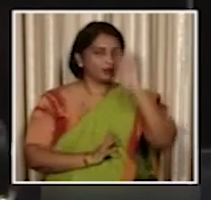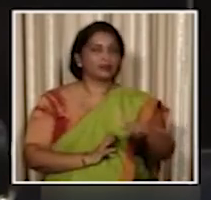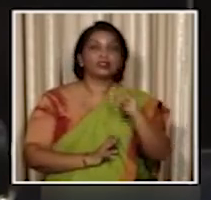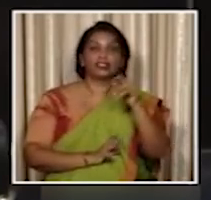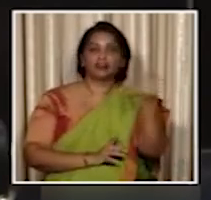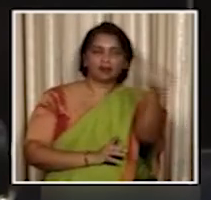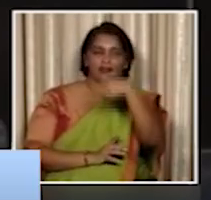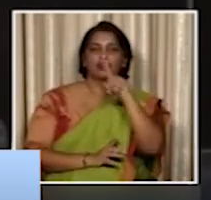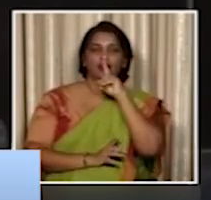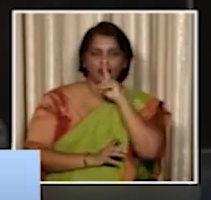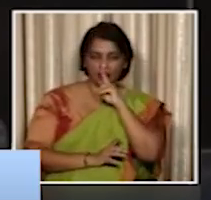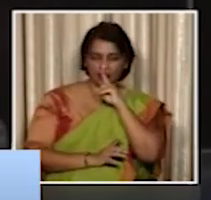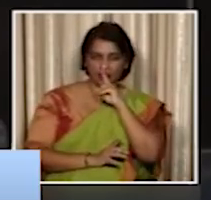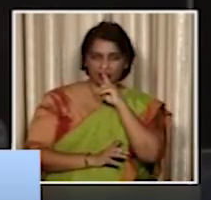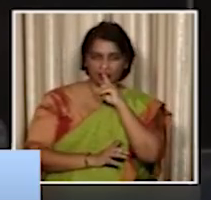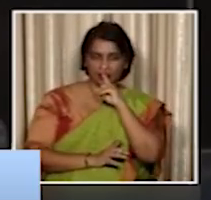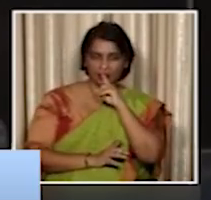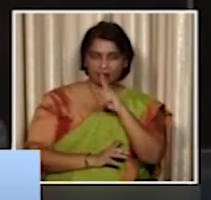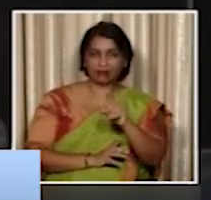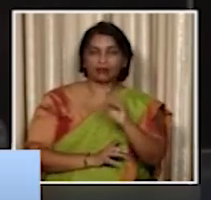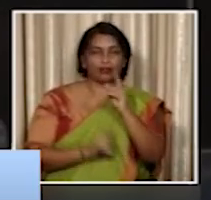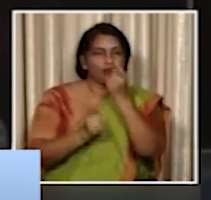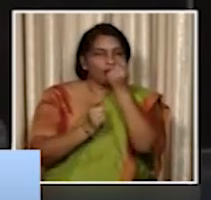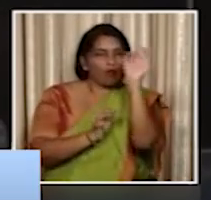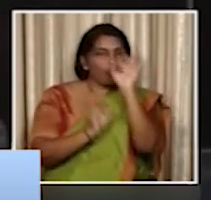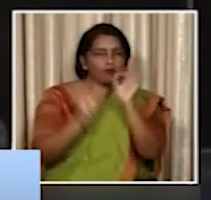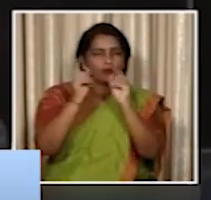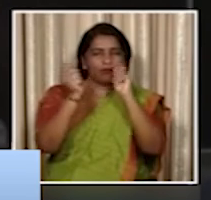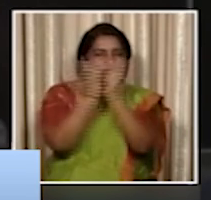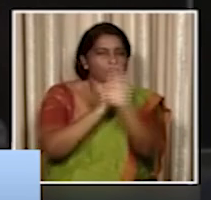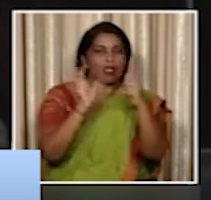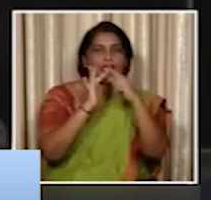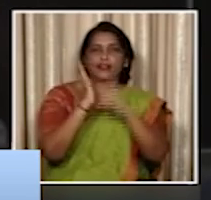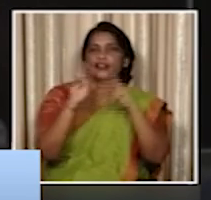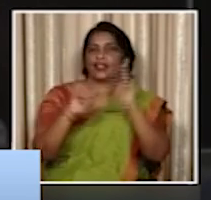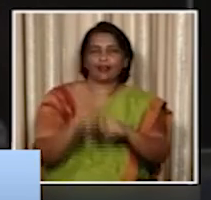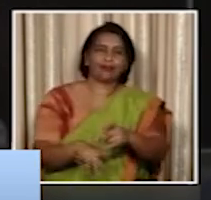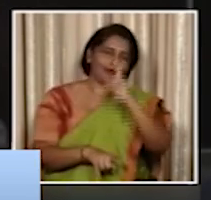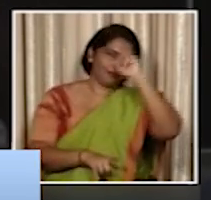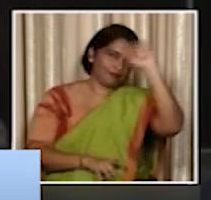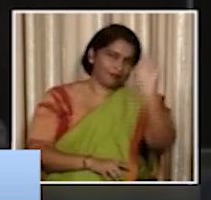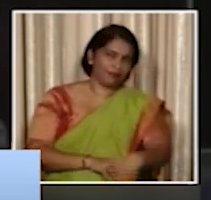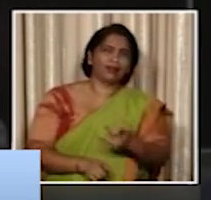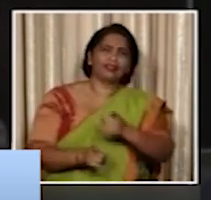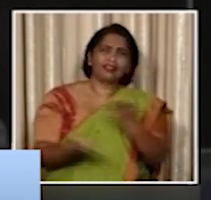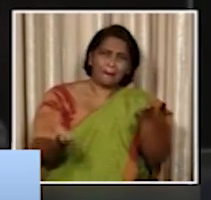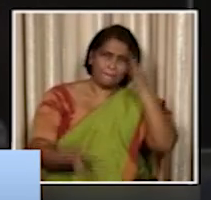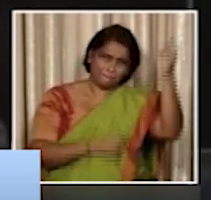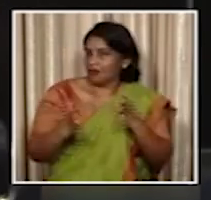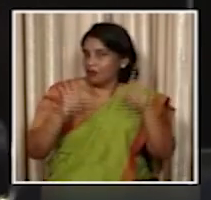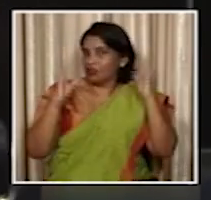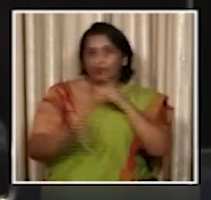සමහරු කියනවා ඊස් පිල්ලක් පා පිල්ලක් වෙනස් කරන්න බෑ IMF agreement එක. මේ මොන කජුද මොනවද මේ මෙන්න